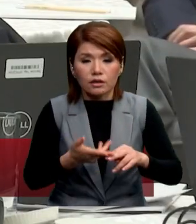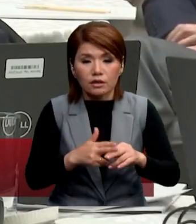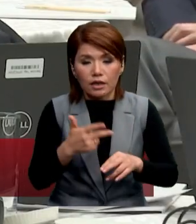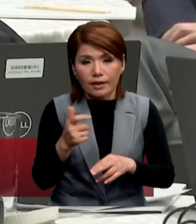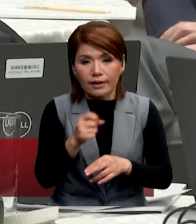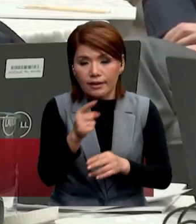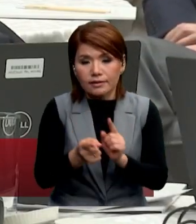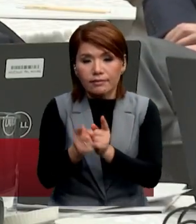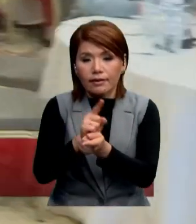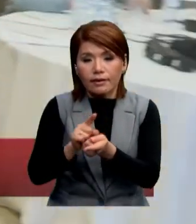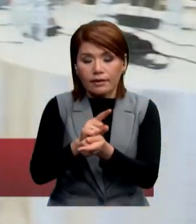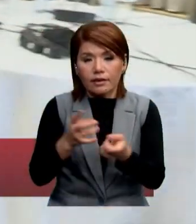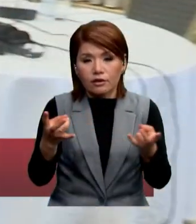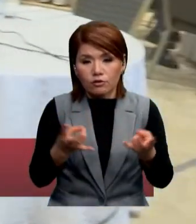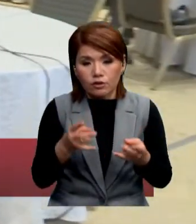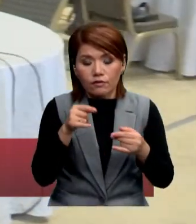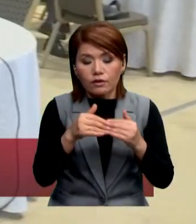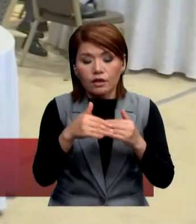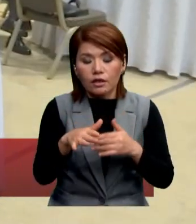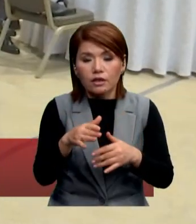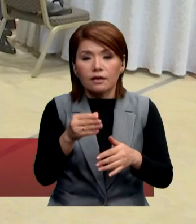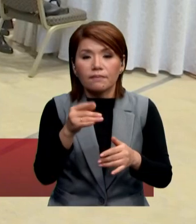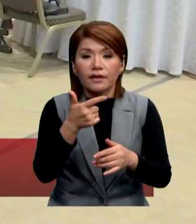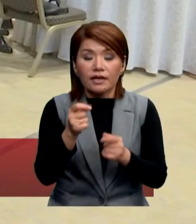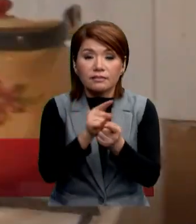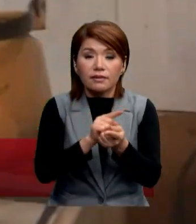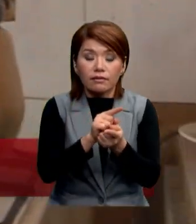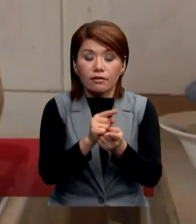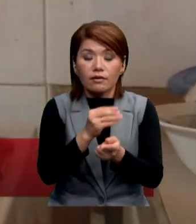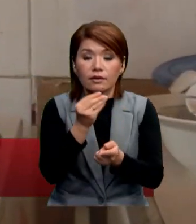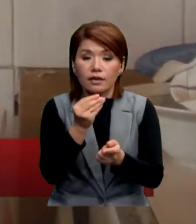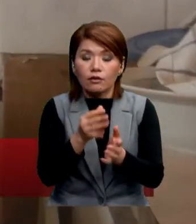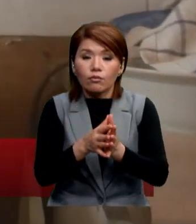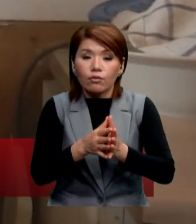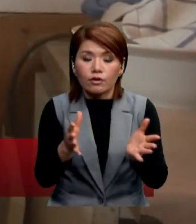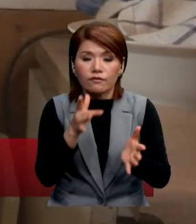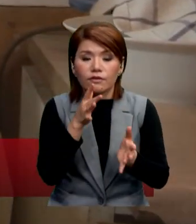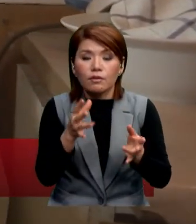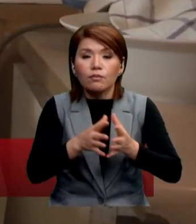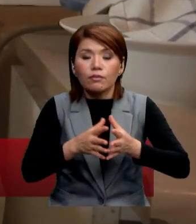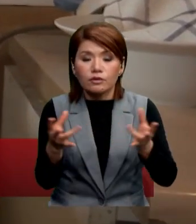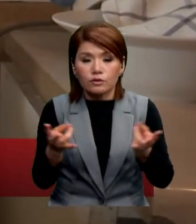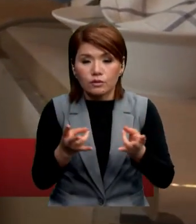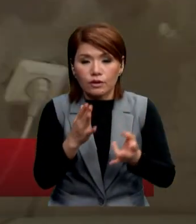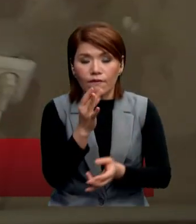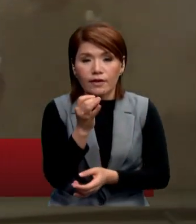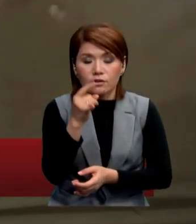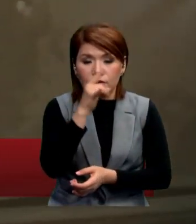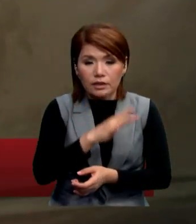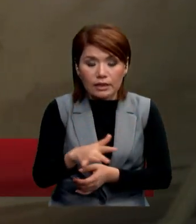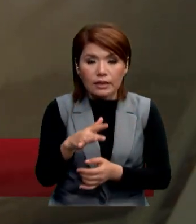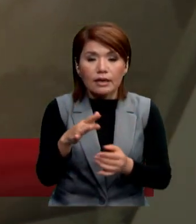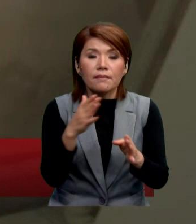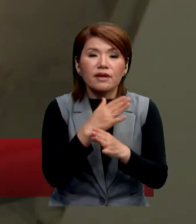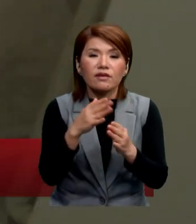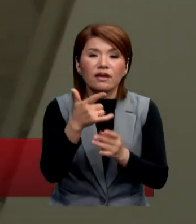газификация городов. Но этот процесс требует больших экономических вложений и времени. К примеру, на востоке страны природного газа